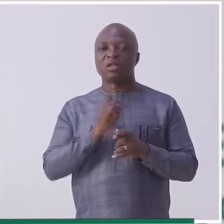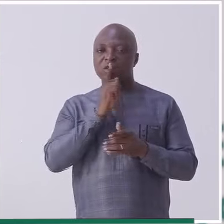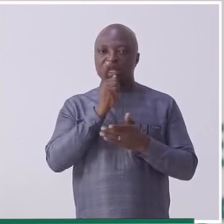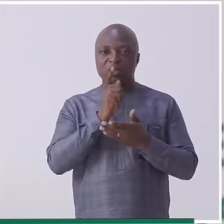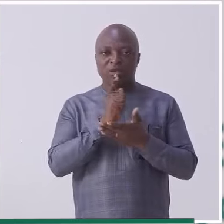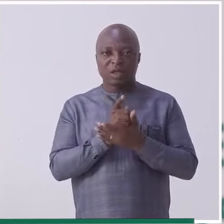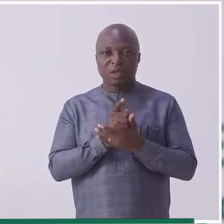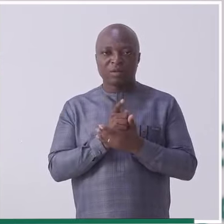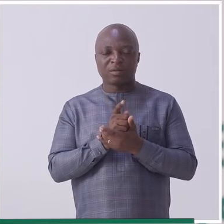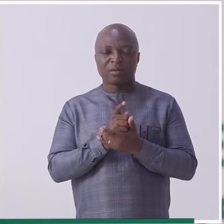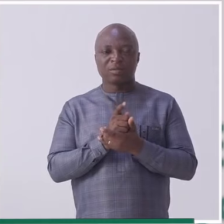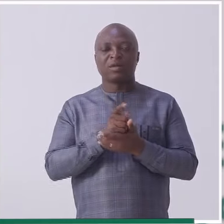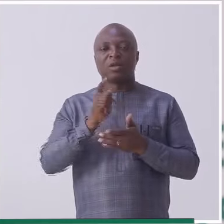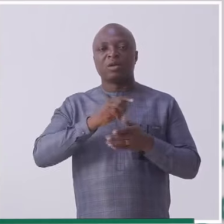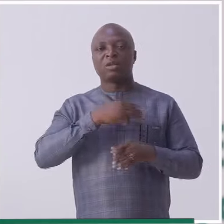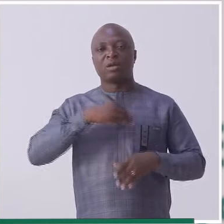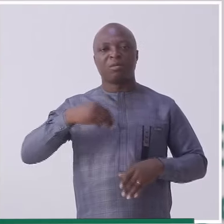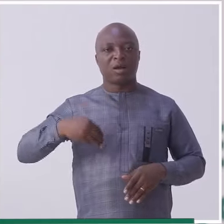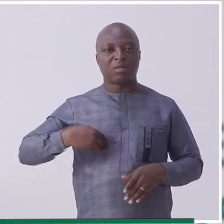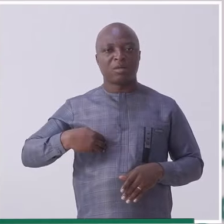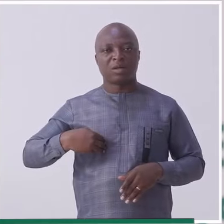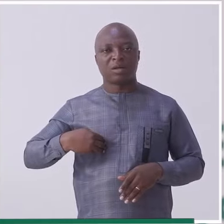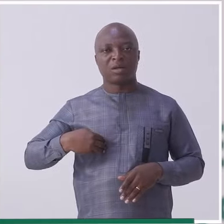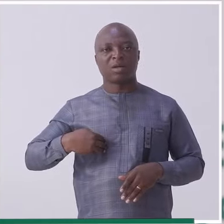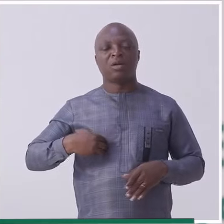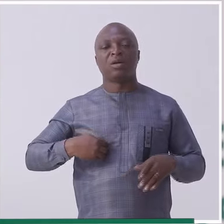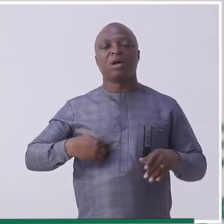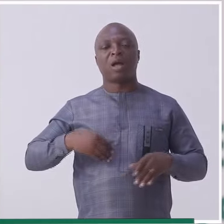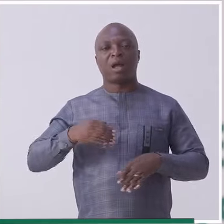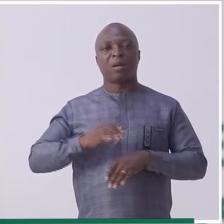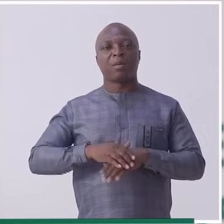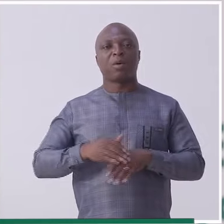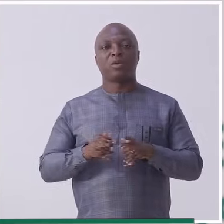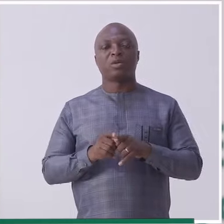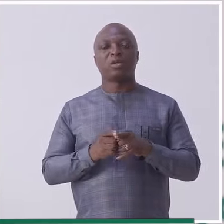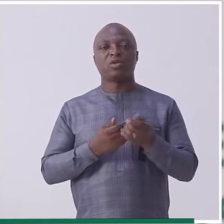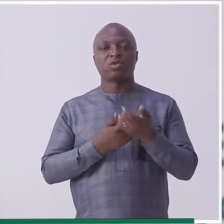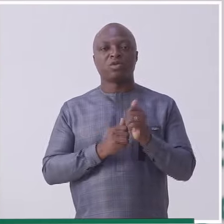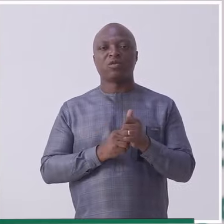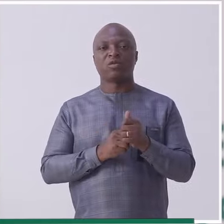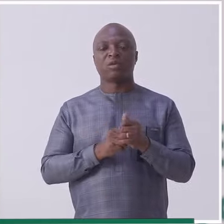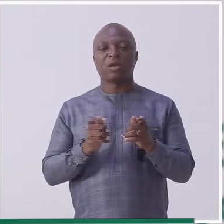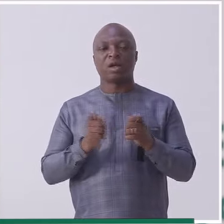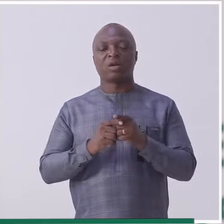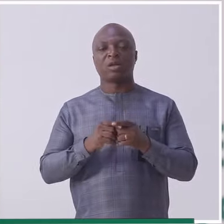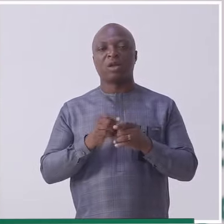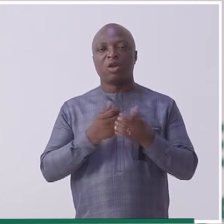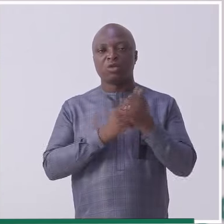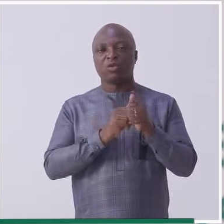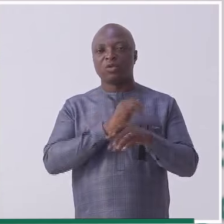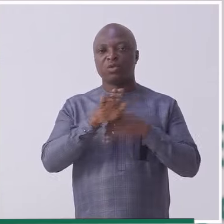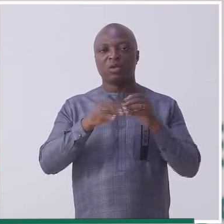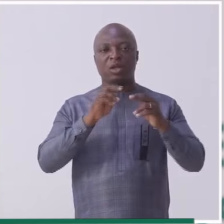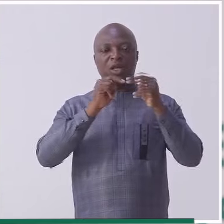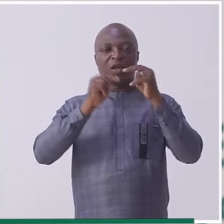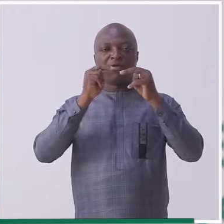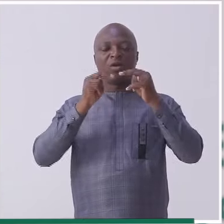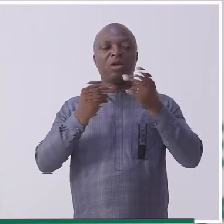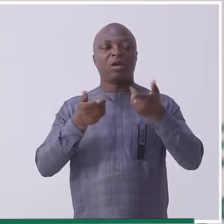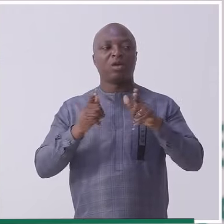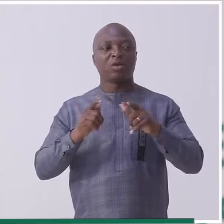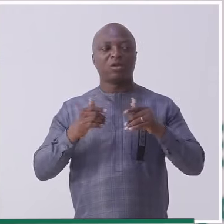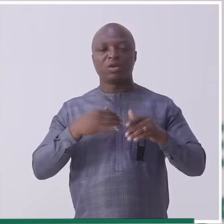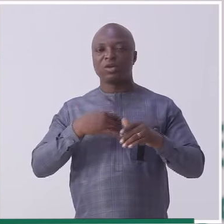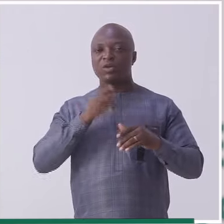s'assurer que ces militants, chemin faisant, ont compris toutes les étapes et que